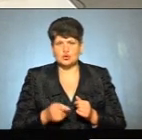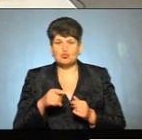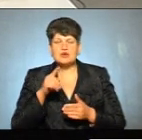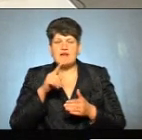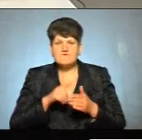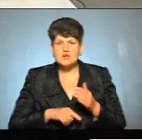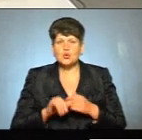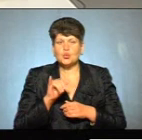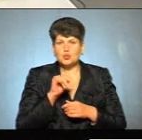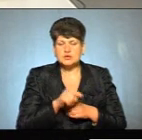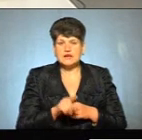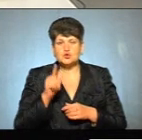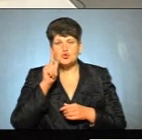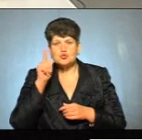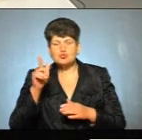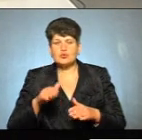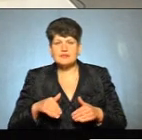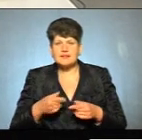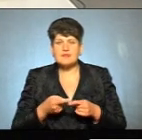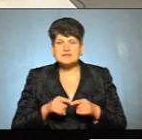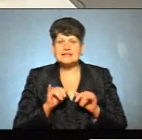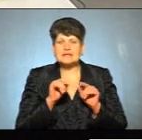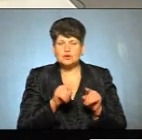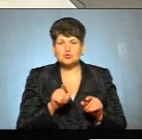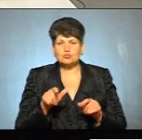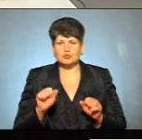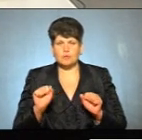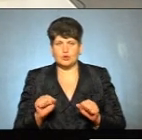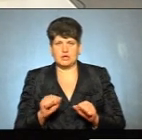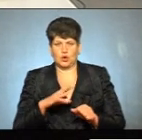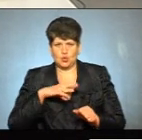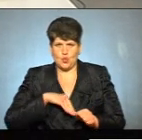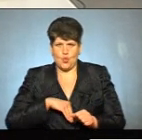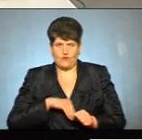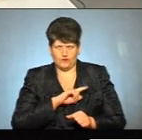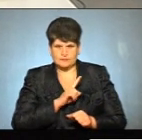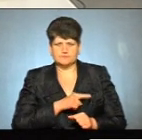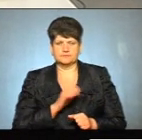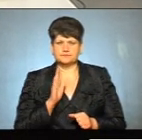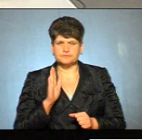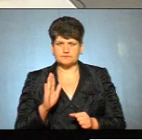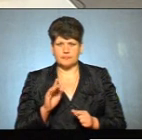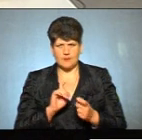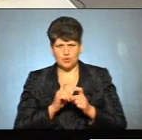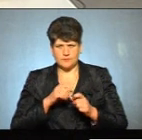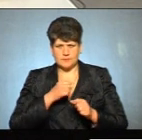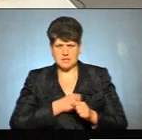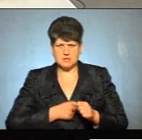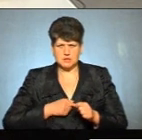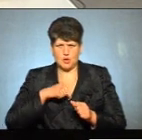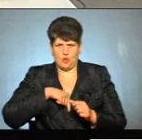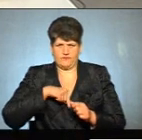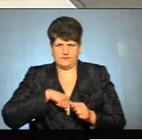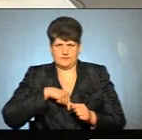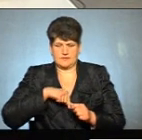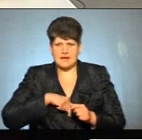те, що Господь це послав для того, щоб люди могли духовно укріпитися, стати на боротьбу зі злом, в першу чергу, всередині